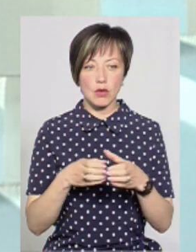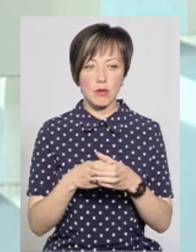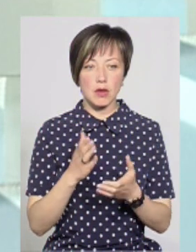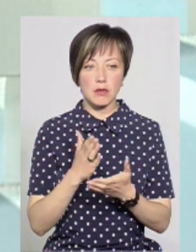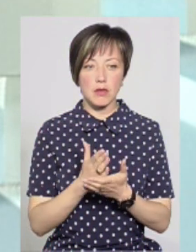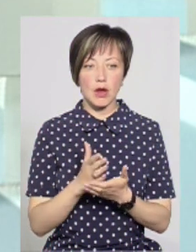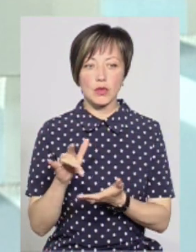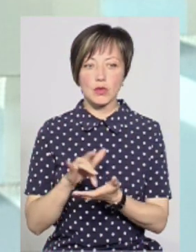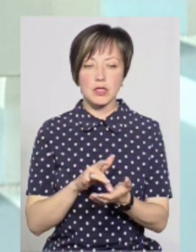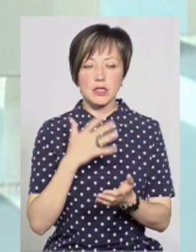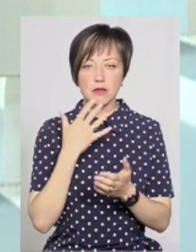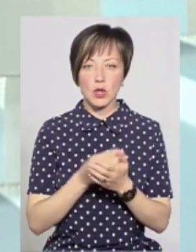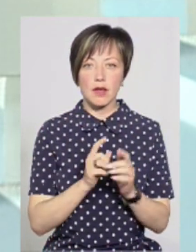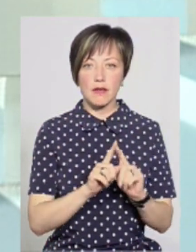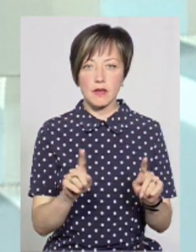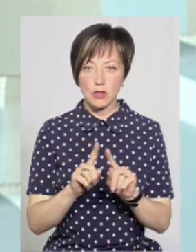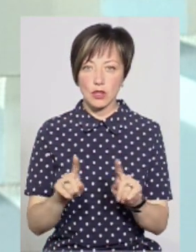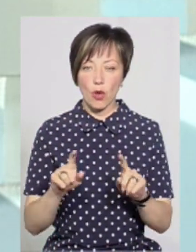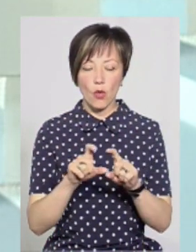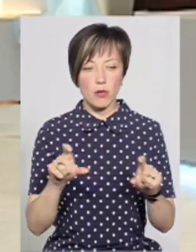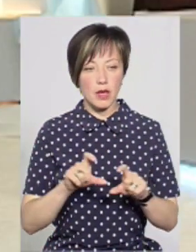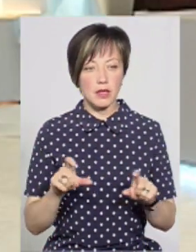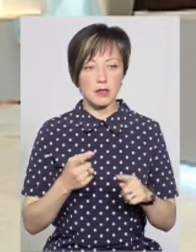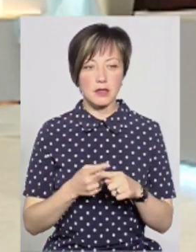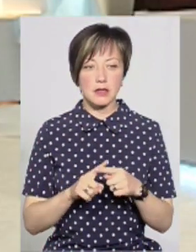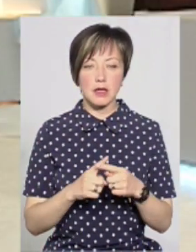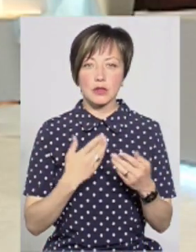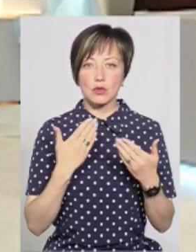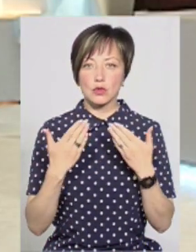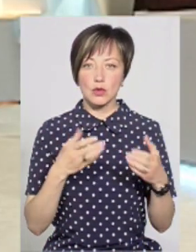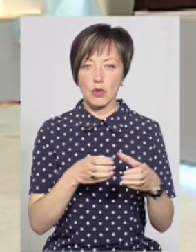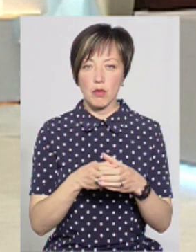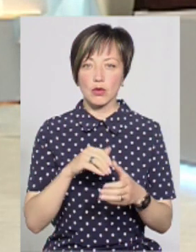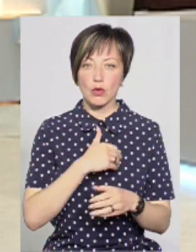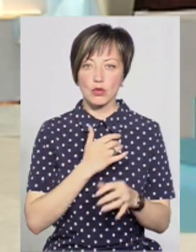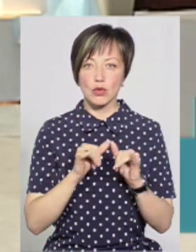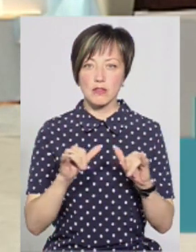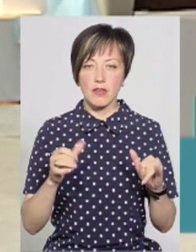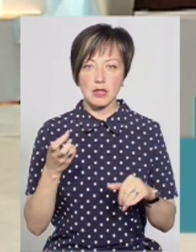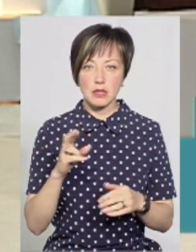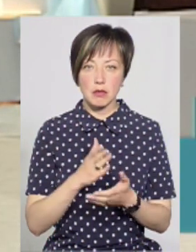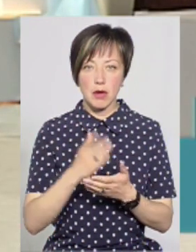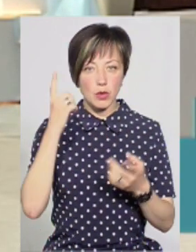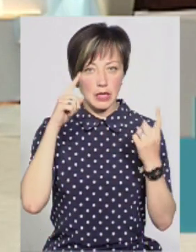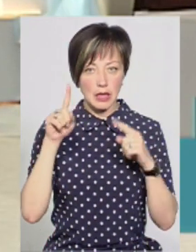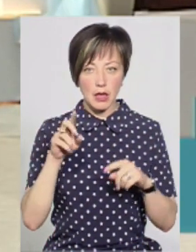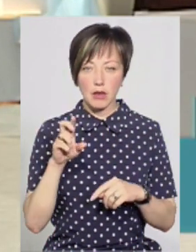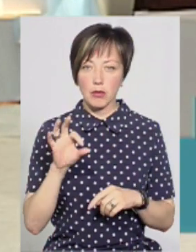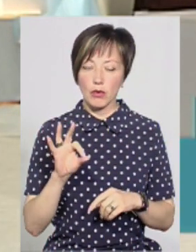там туристичні свої фішки, якісь там об'єкти, але це стосується громад, які, в принципі, хочуть розвиватися, мають ідеї, тому